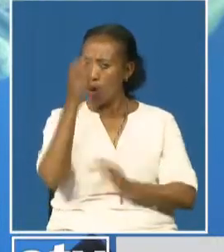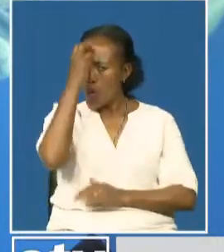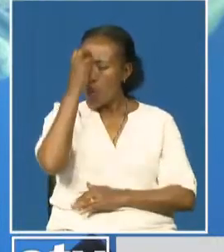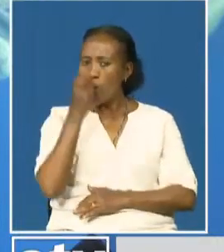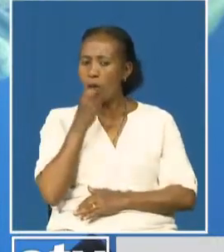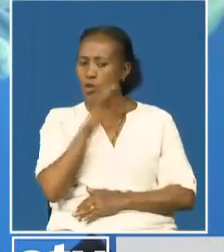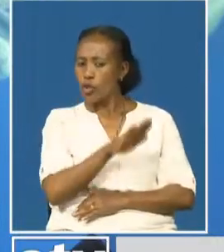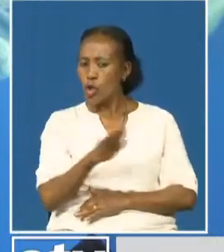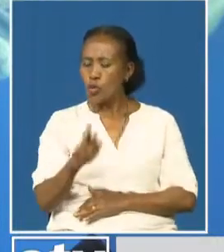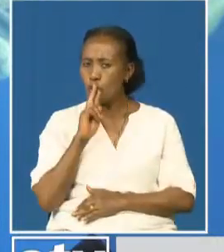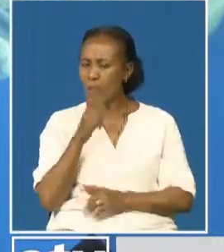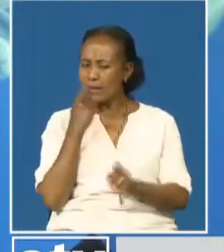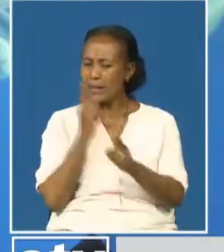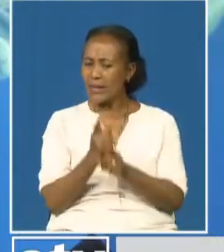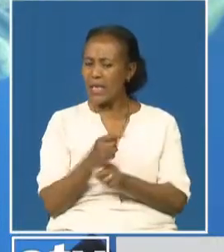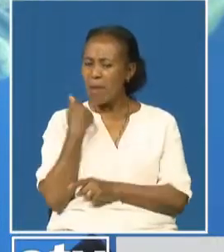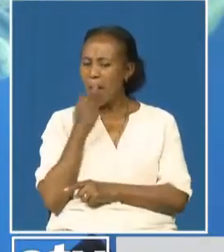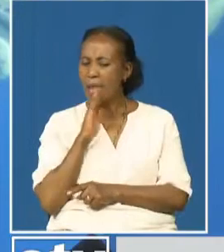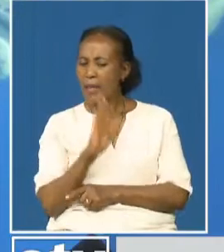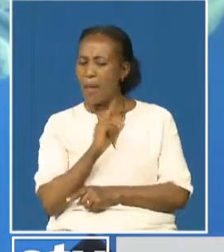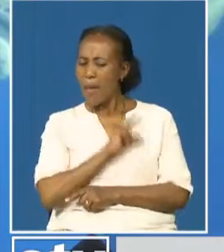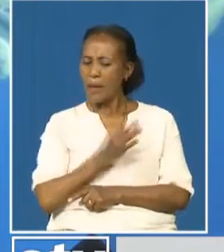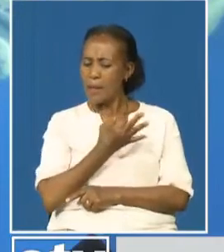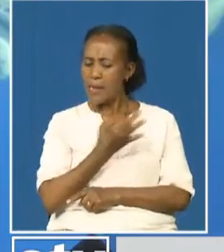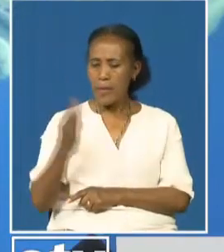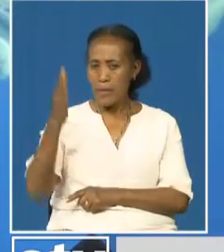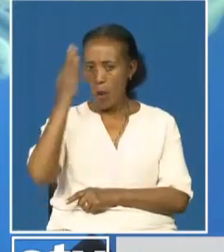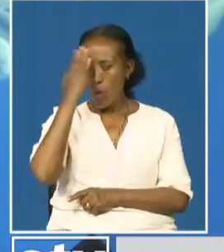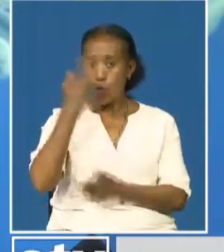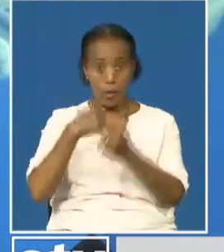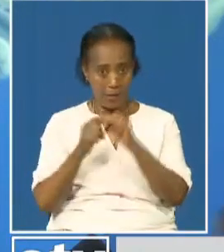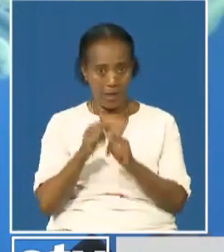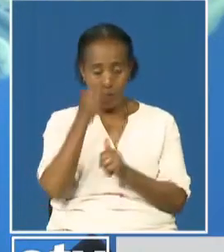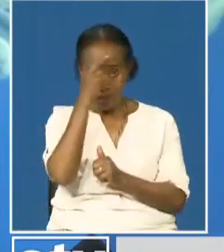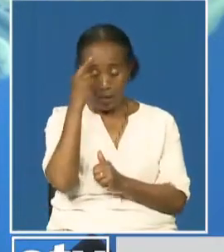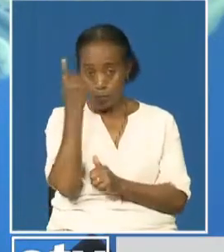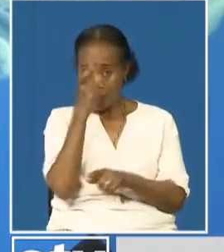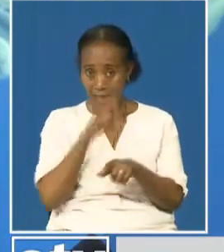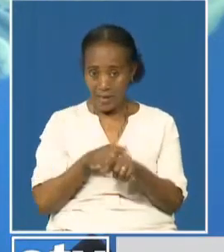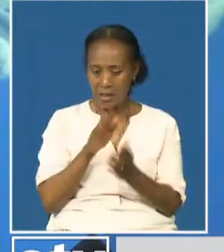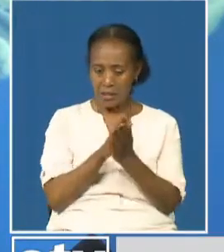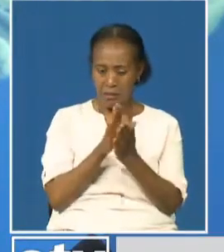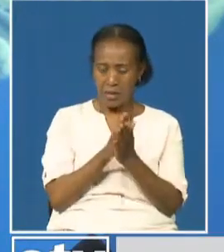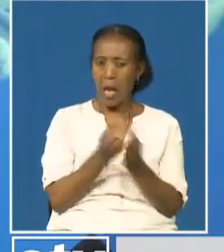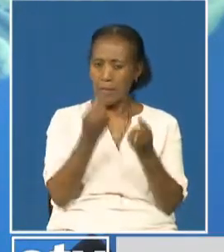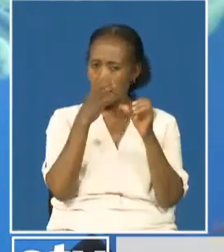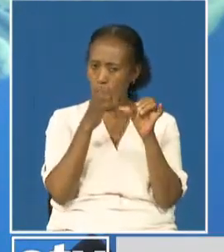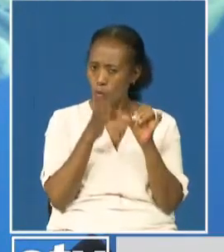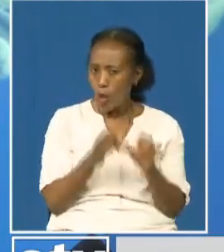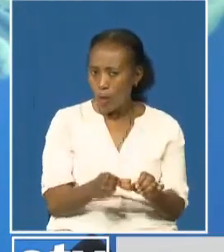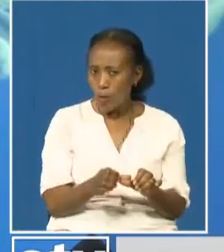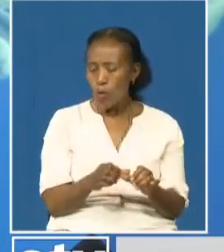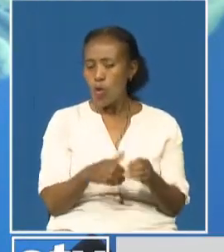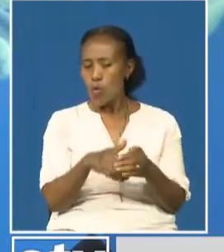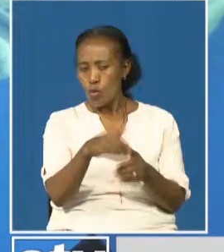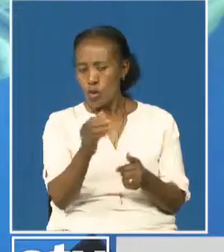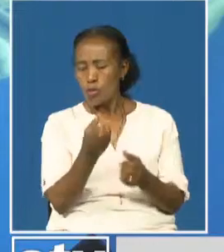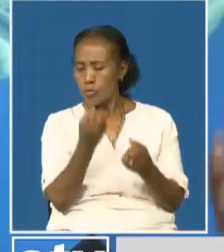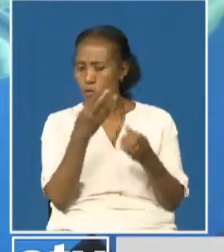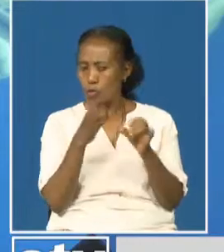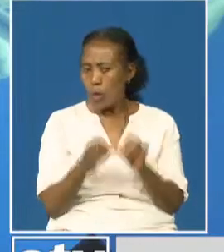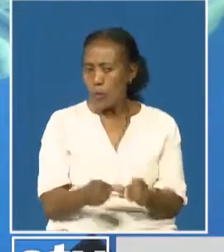ወላጆችም የልጆቻቸውን ትክክለኛ ማንነት ባህሪ በደንብ እያወቁ ይመጣሉ። ምክንያቱም ሌላ ጊዜ ወይ ትምህርት ቤት በአብዛኛው ስለሚውሉ ወይ ውጭ በደንብ